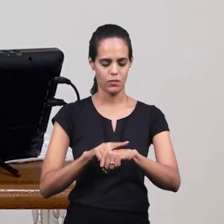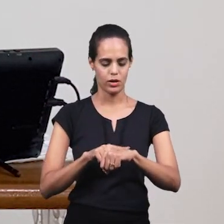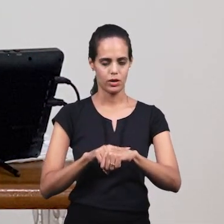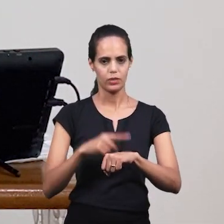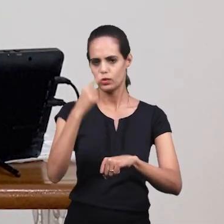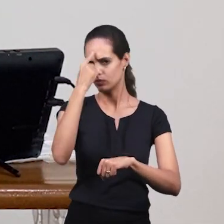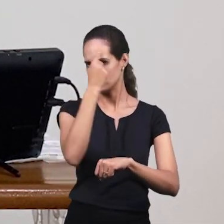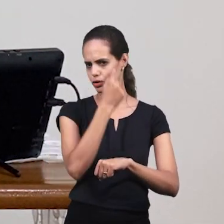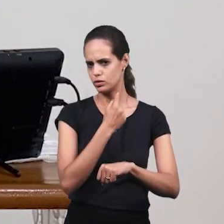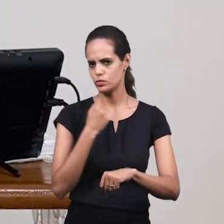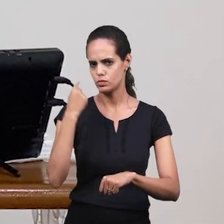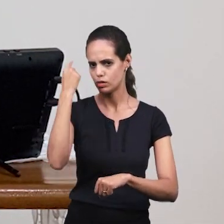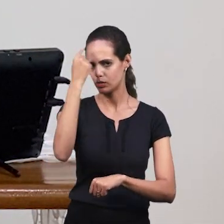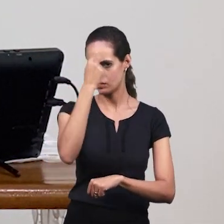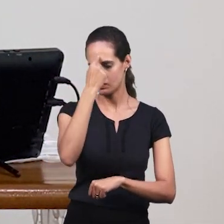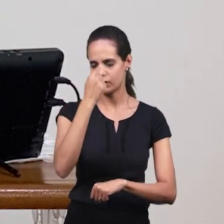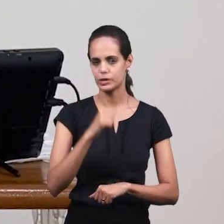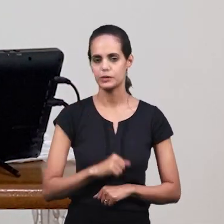Nous avons un numéro de téléphone